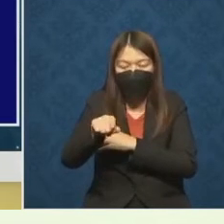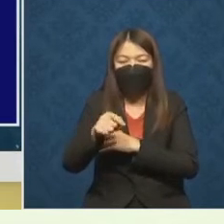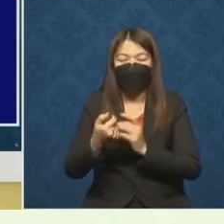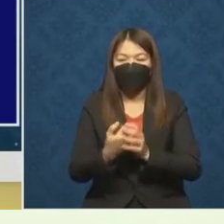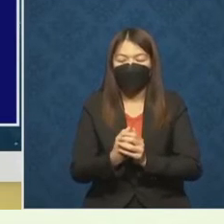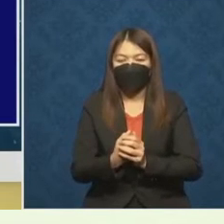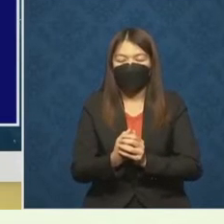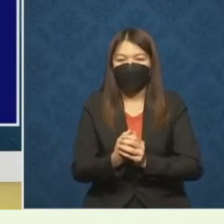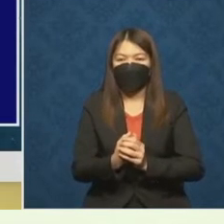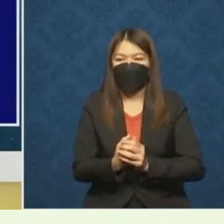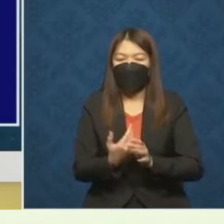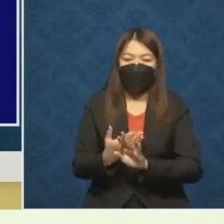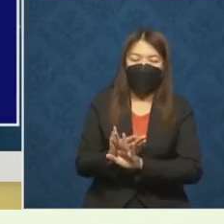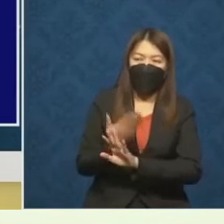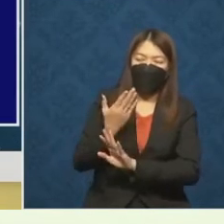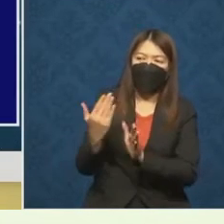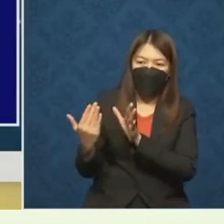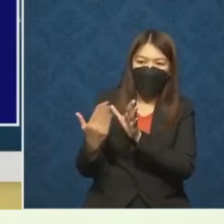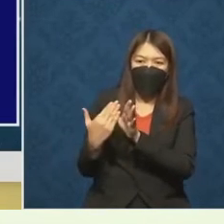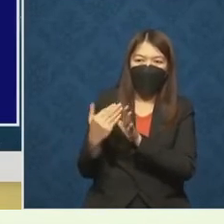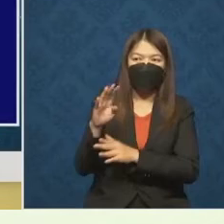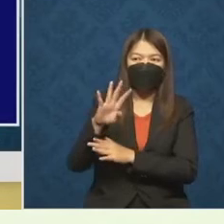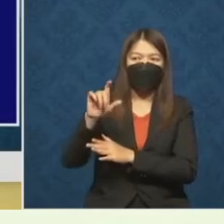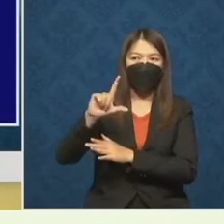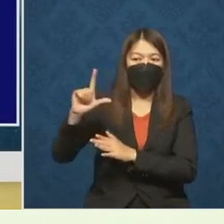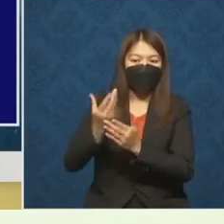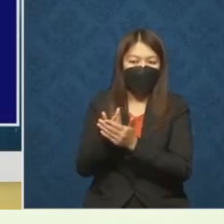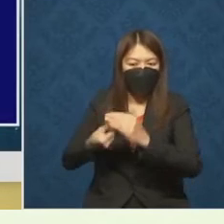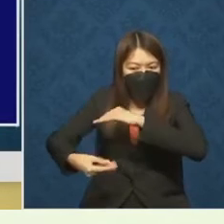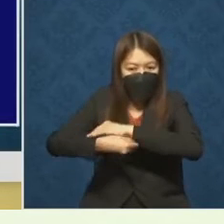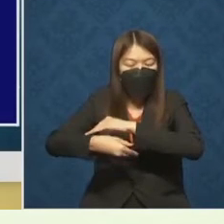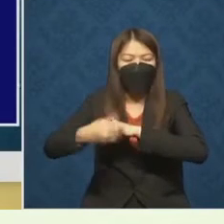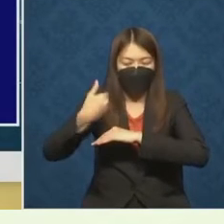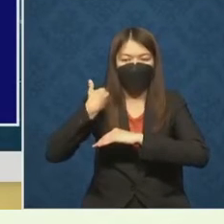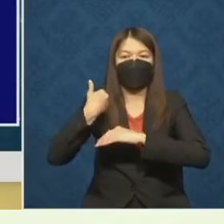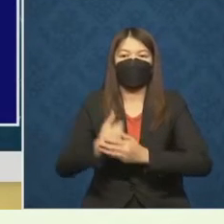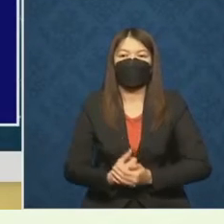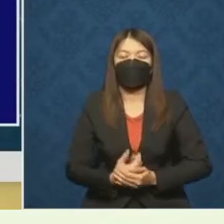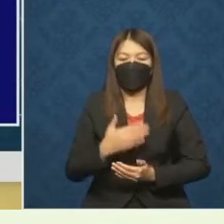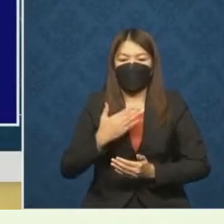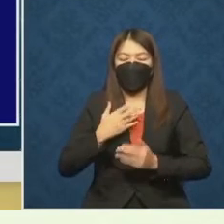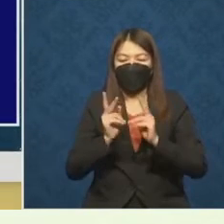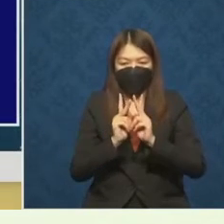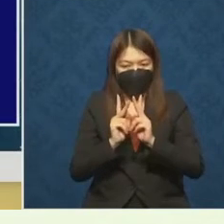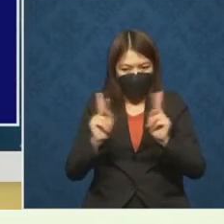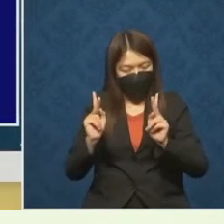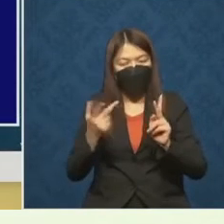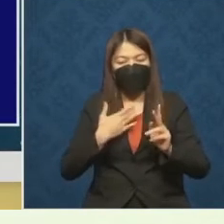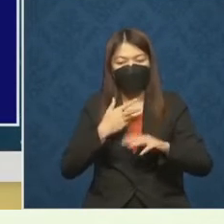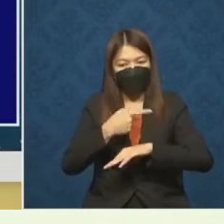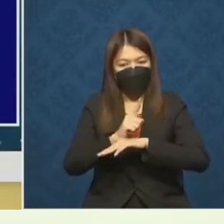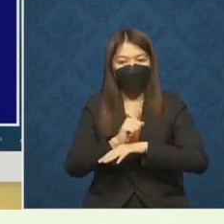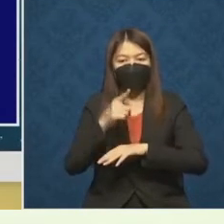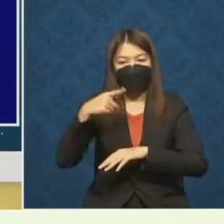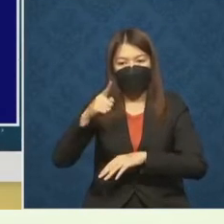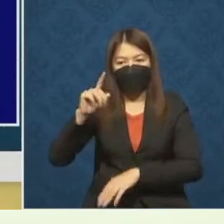ที่จะมาสมัครถึง400ล้านกว่าบาทนะครับผมในฐานะประธานการวิการปปช.นะ